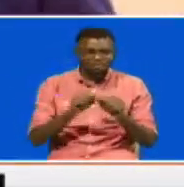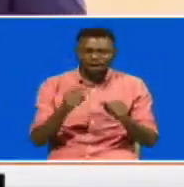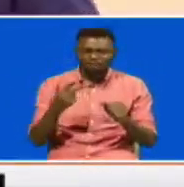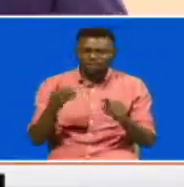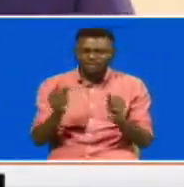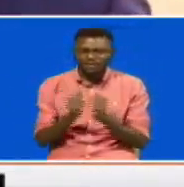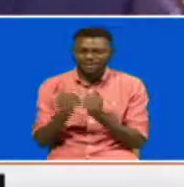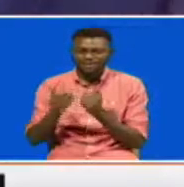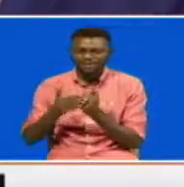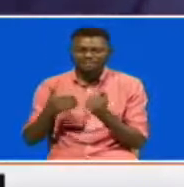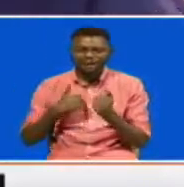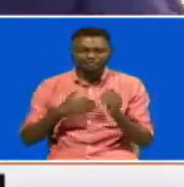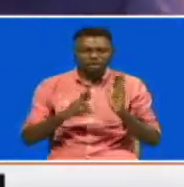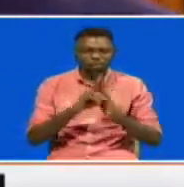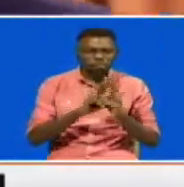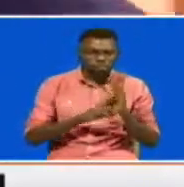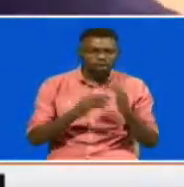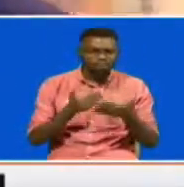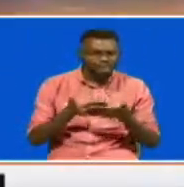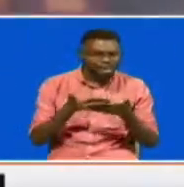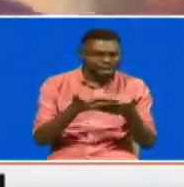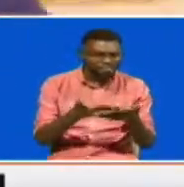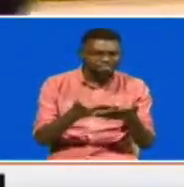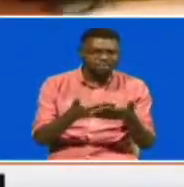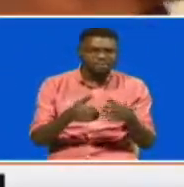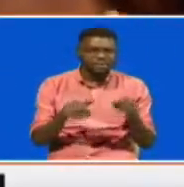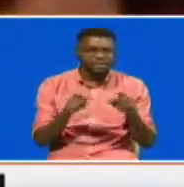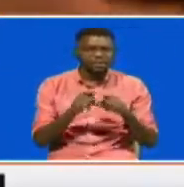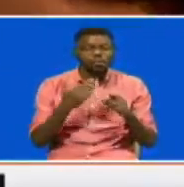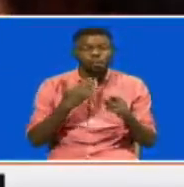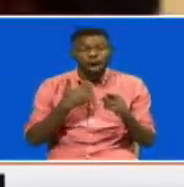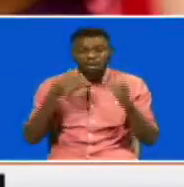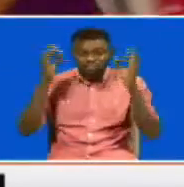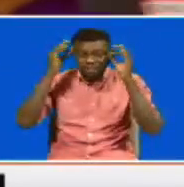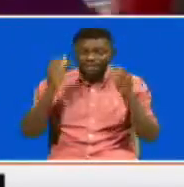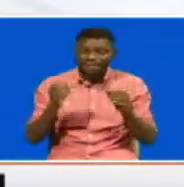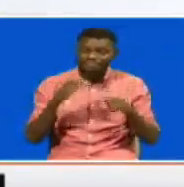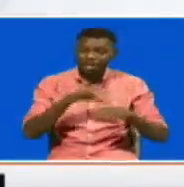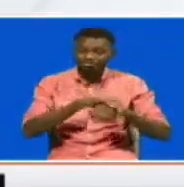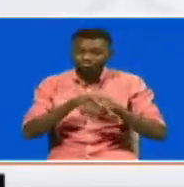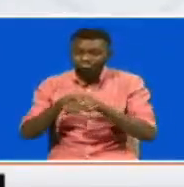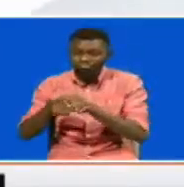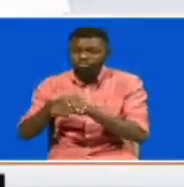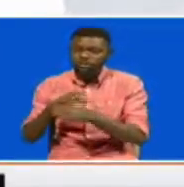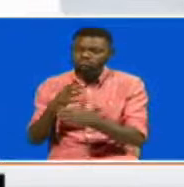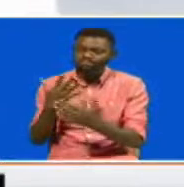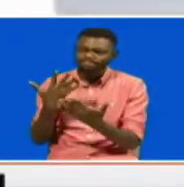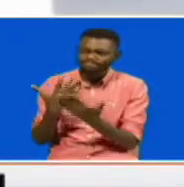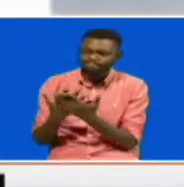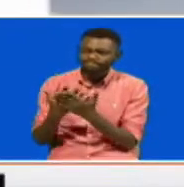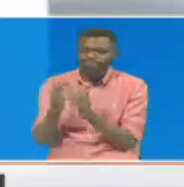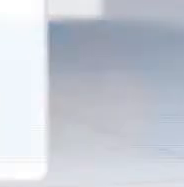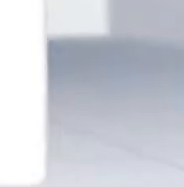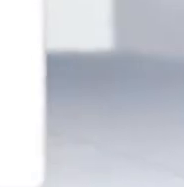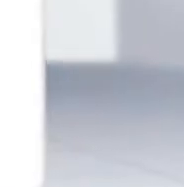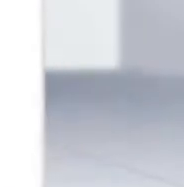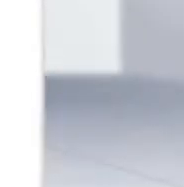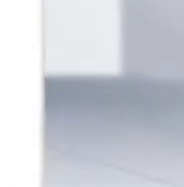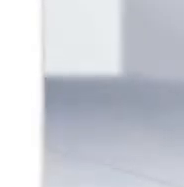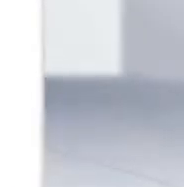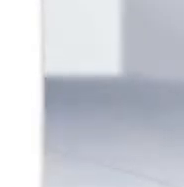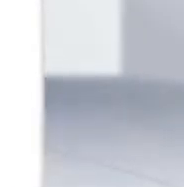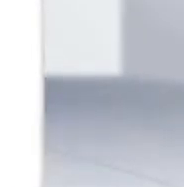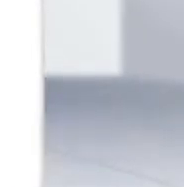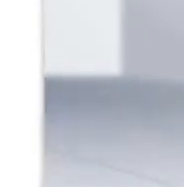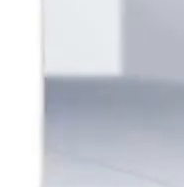2019 kabla ya kuamua iwapo Matiang'i atafikishwa kizimbani au la. Sehemu ya barua hiyo inasema na